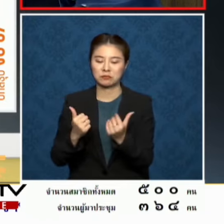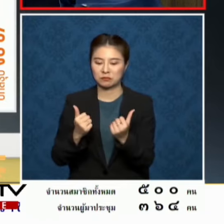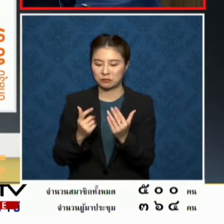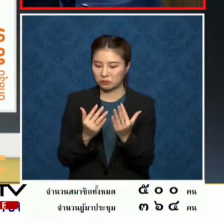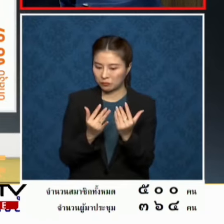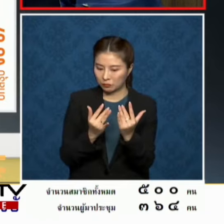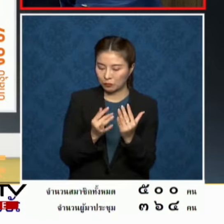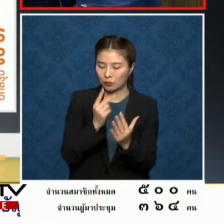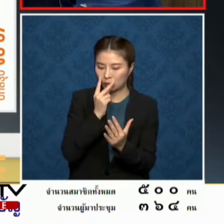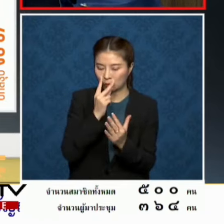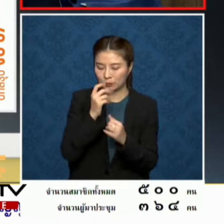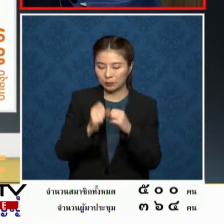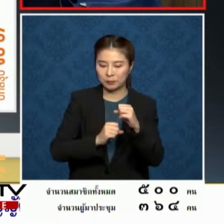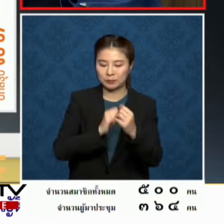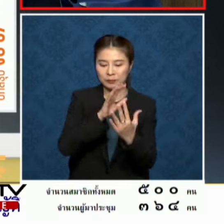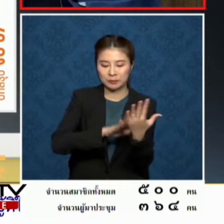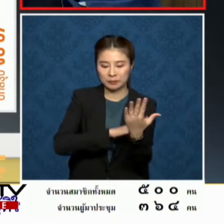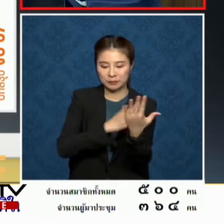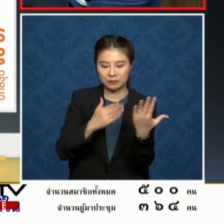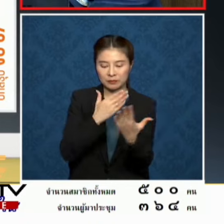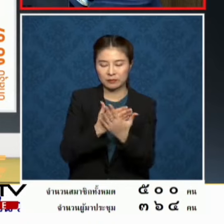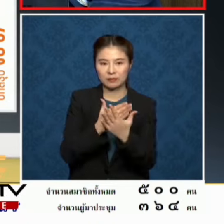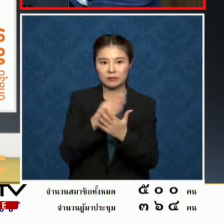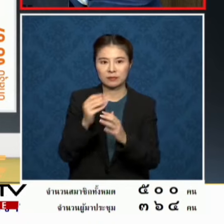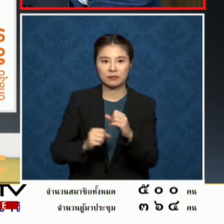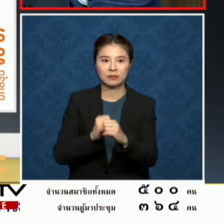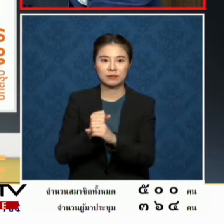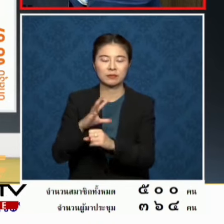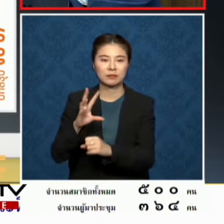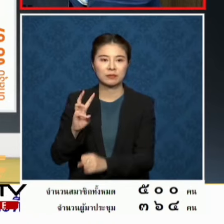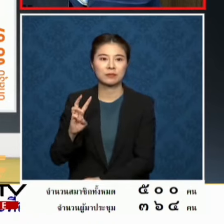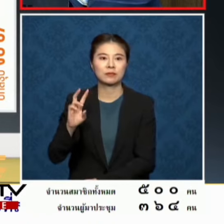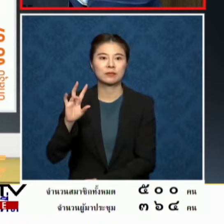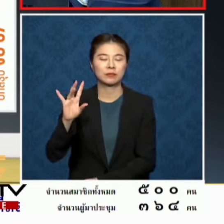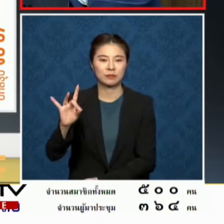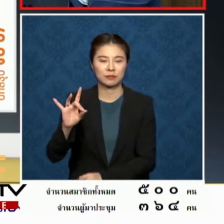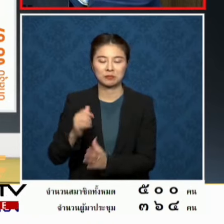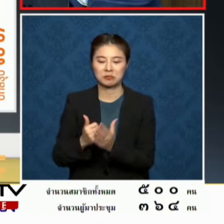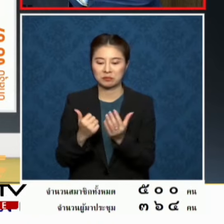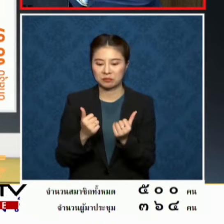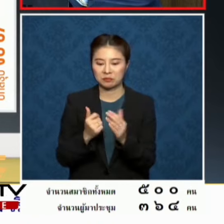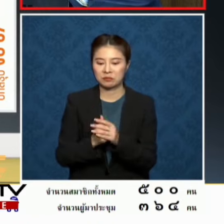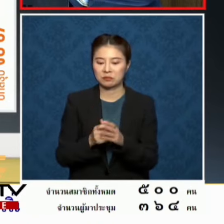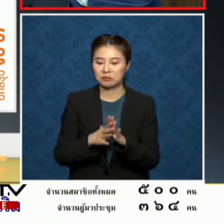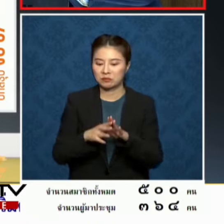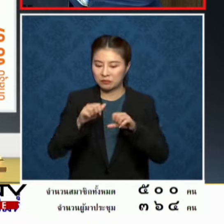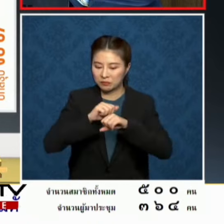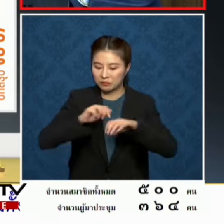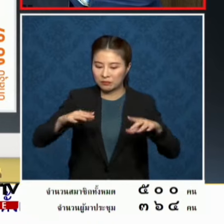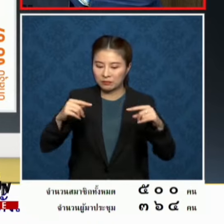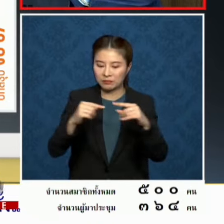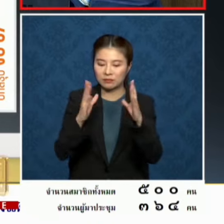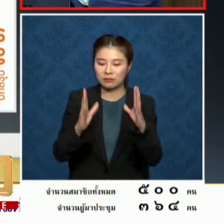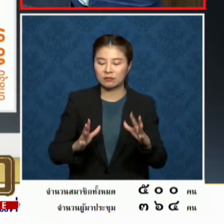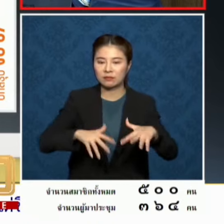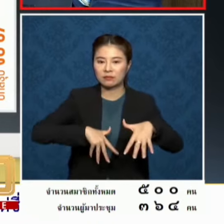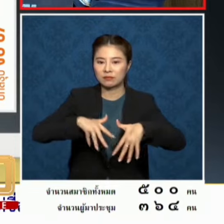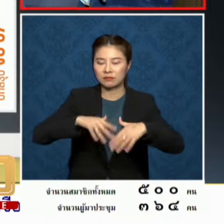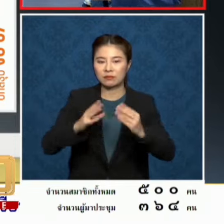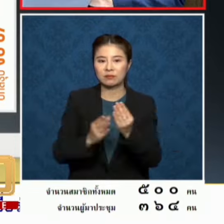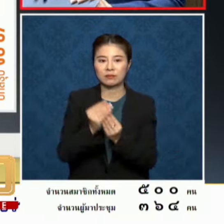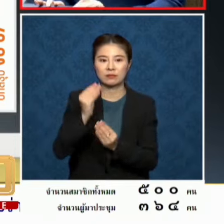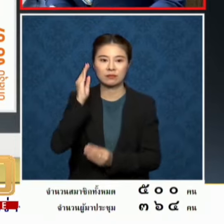ำหรับงบปี68นะคะซึ่งน่าจะเผยโฉมหน้าแรกให้กับทางประชาชนได้รับทราบกันในอาทิตย์หน้